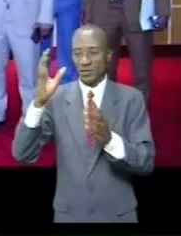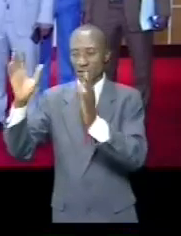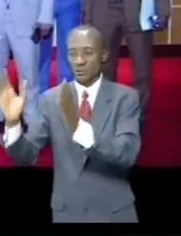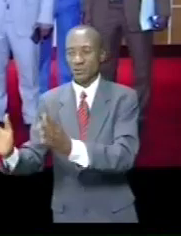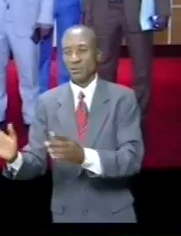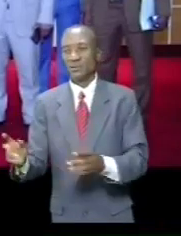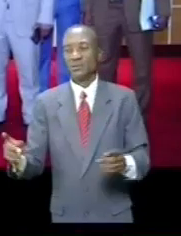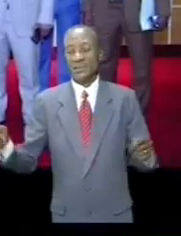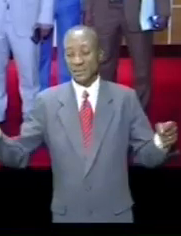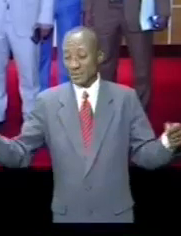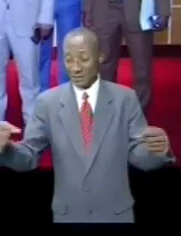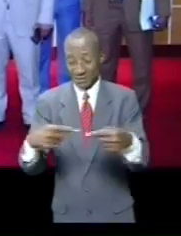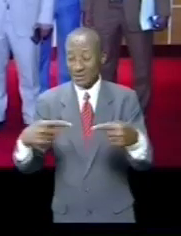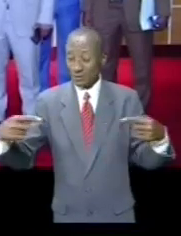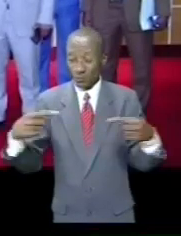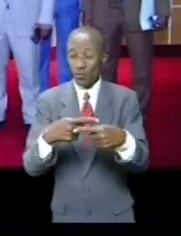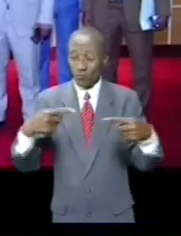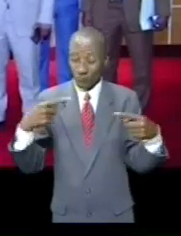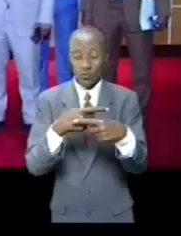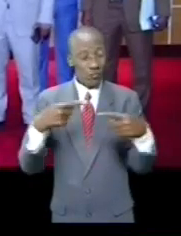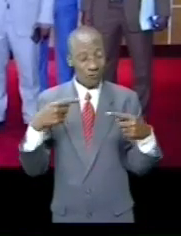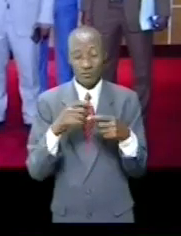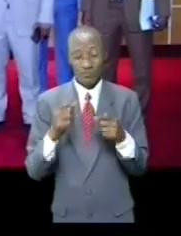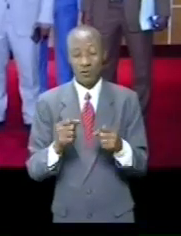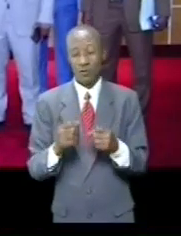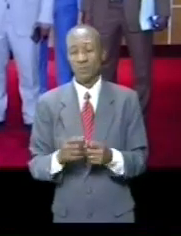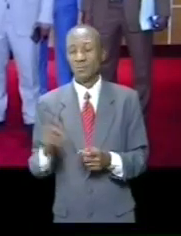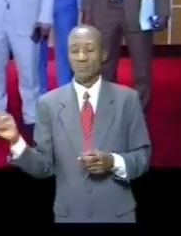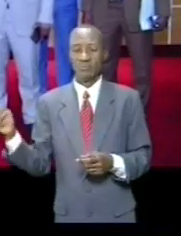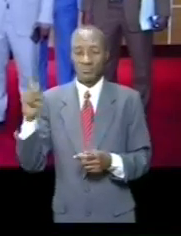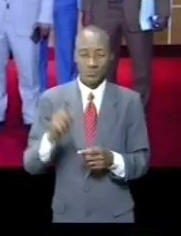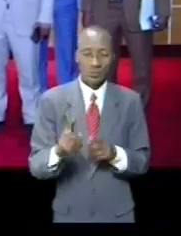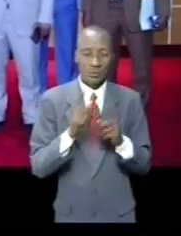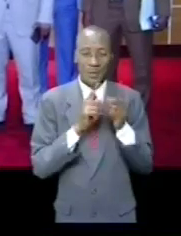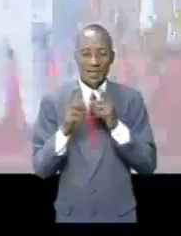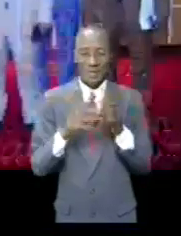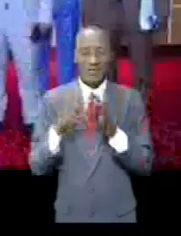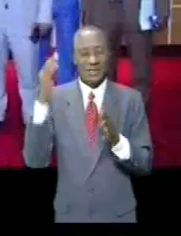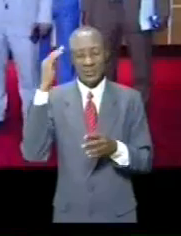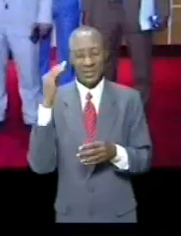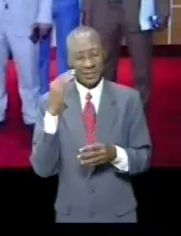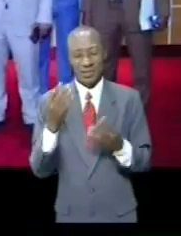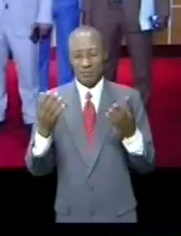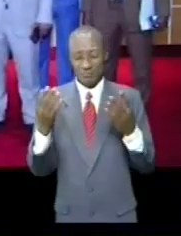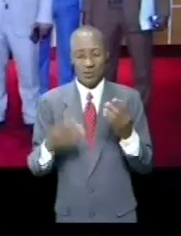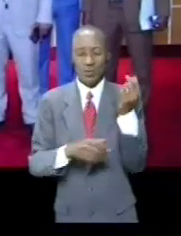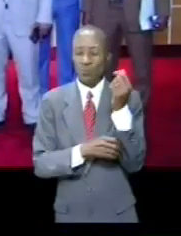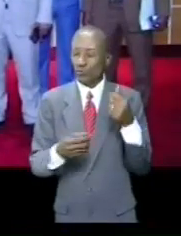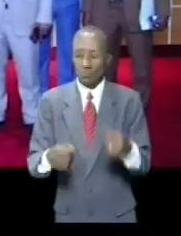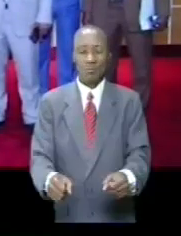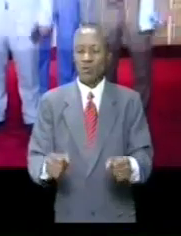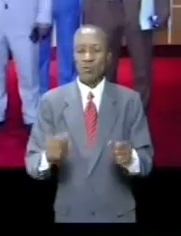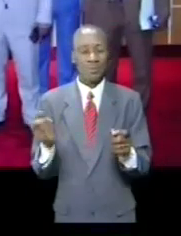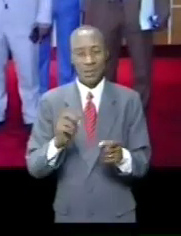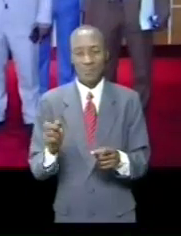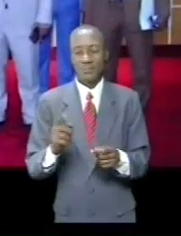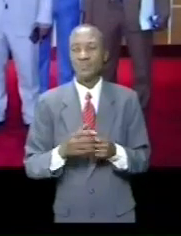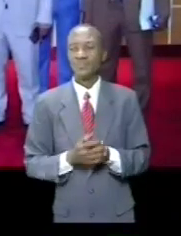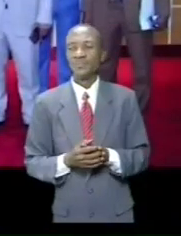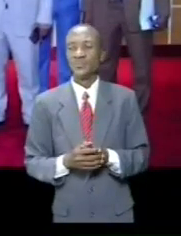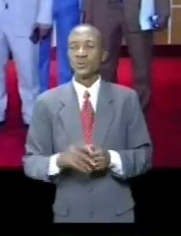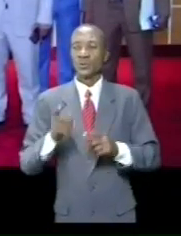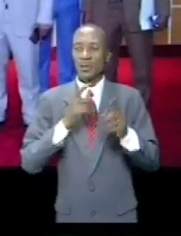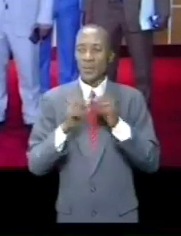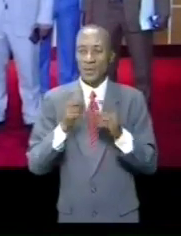mort d'homme. Nous avons parlé des infrastructures, étant donné que la plupart